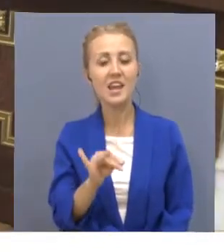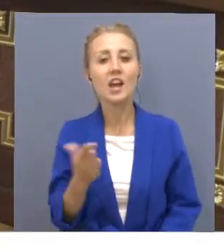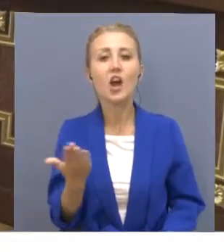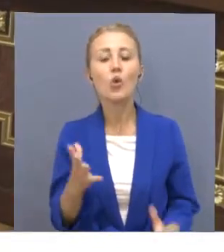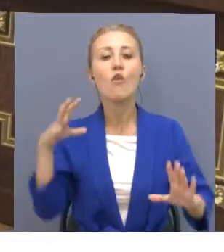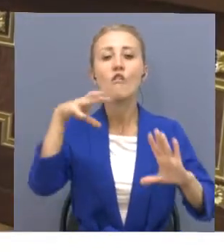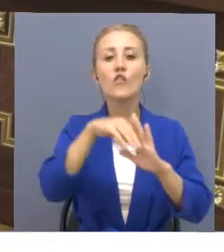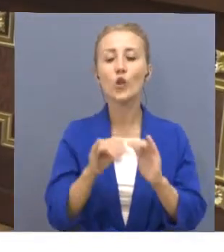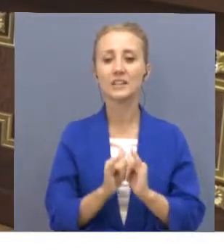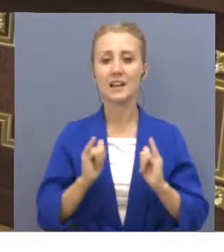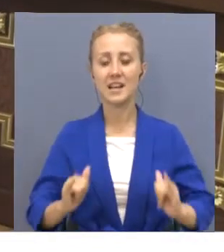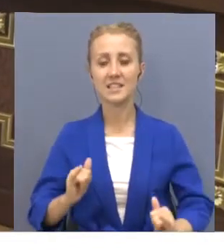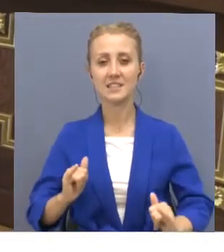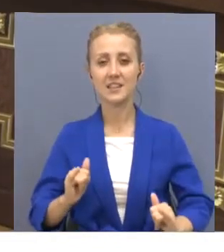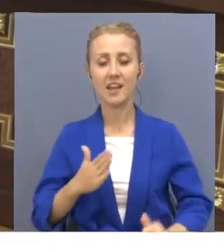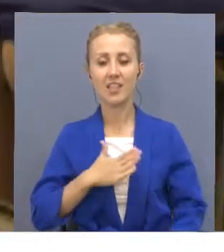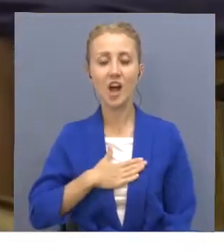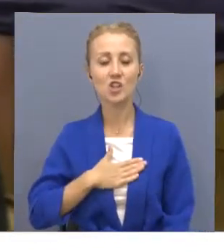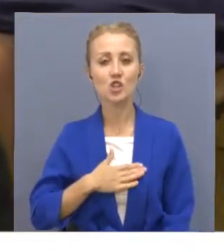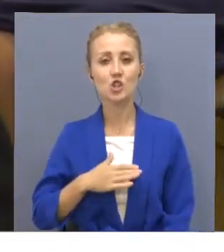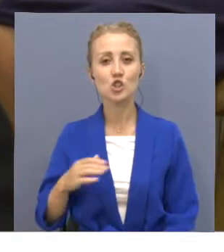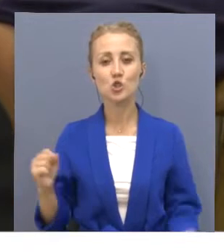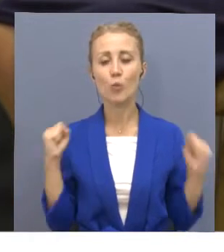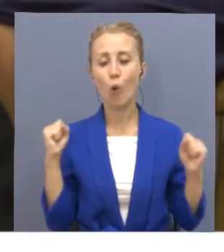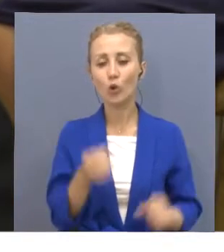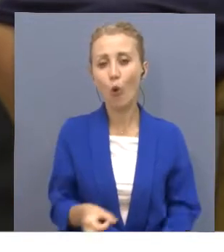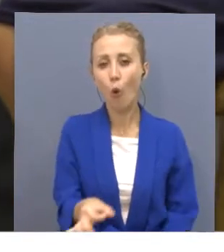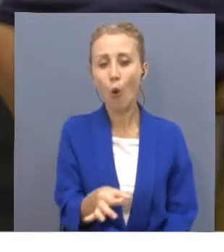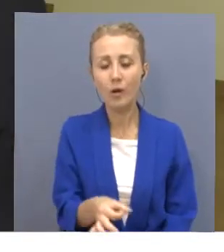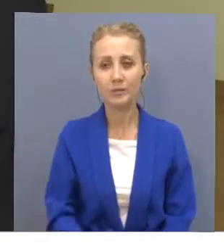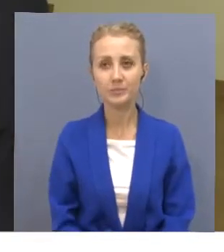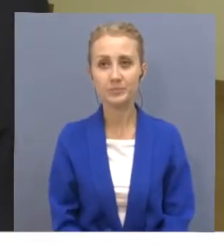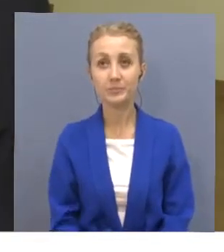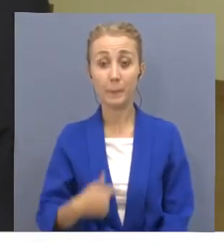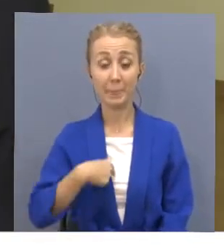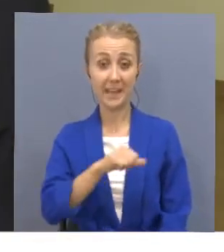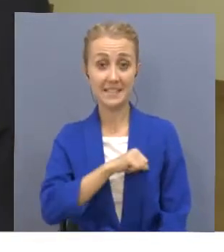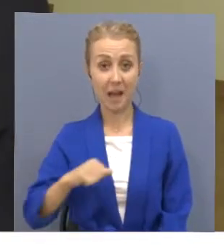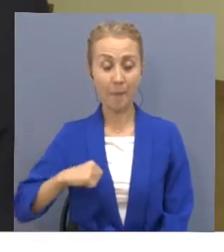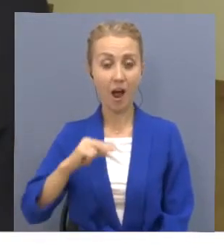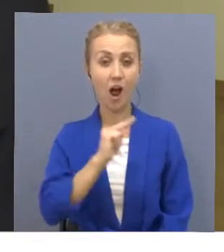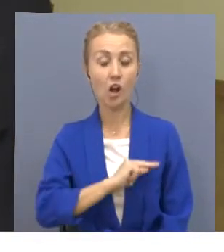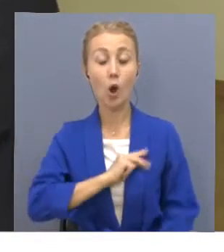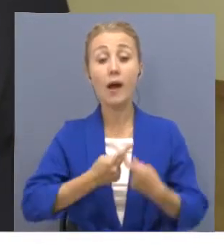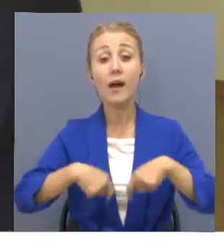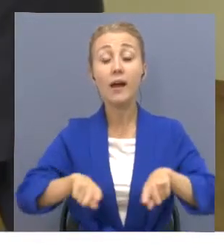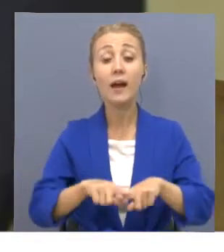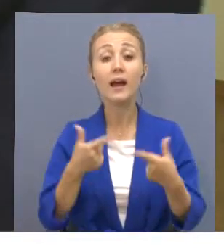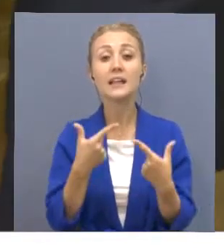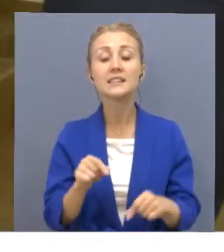вносят вклад в развитие спорта региона. Я сама работаю в этом отделе, где мы